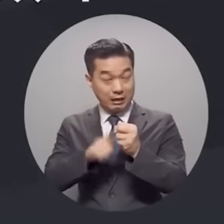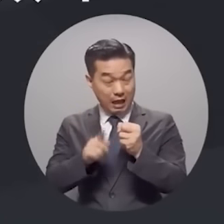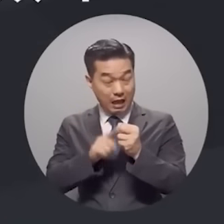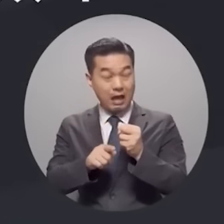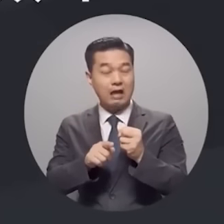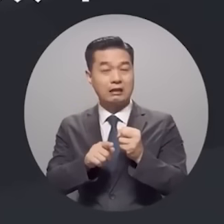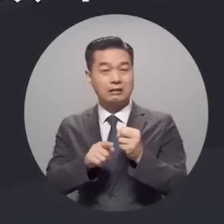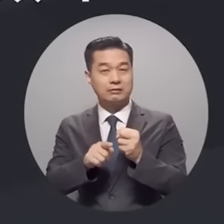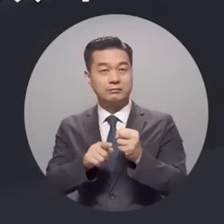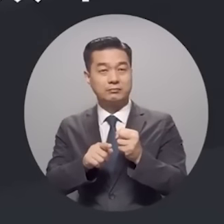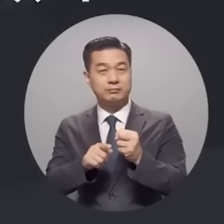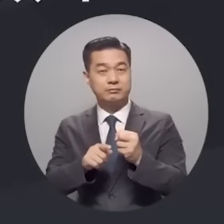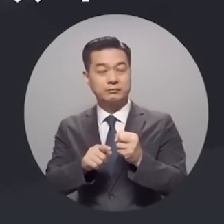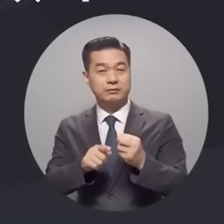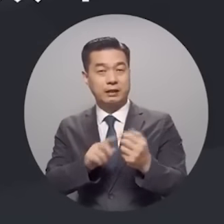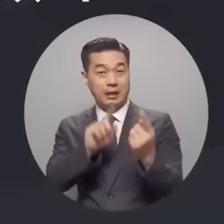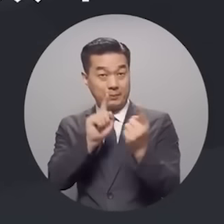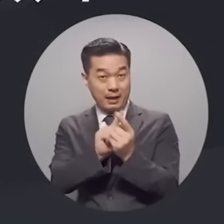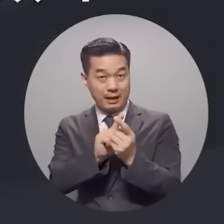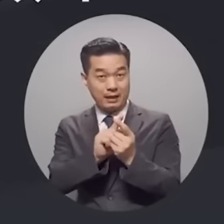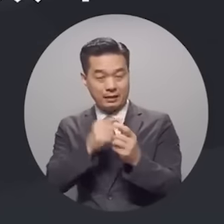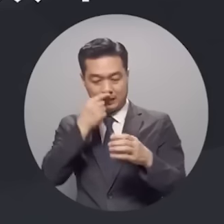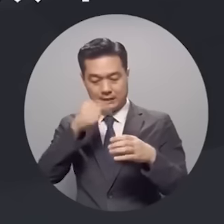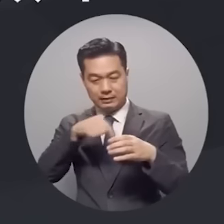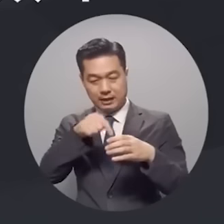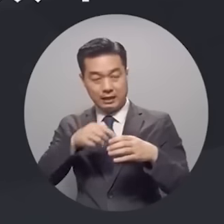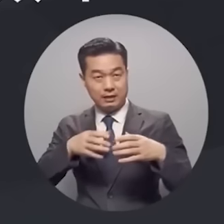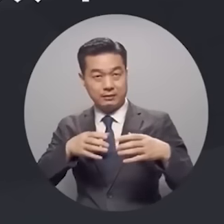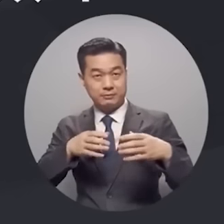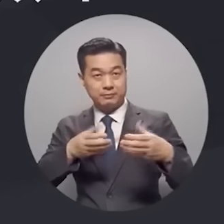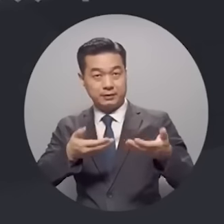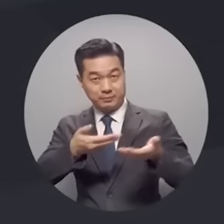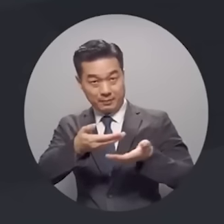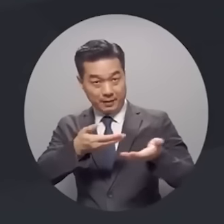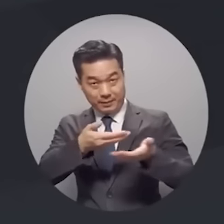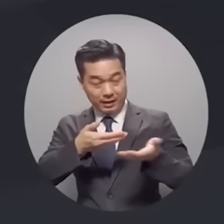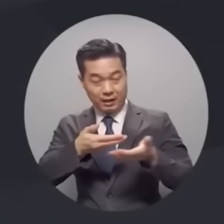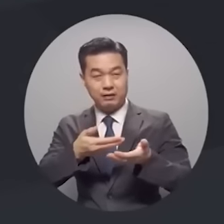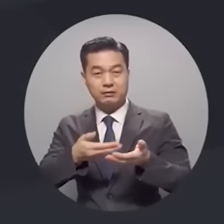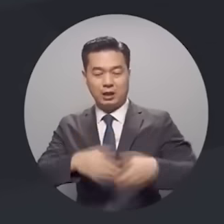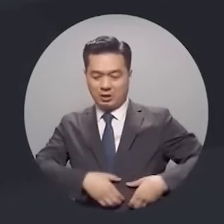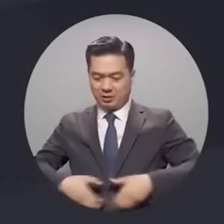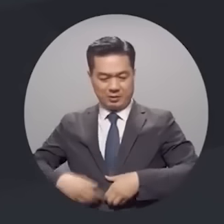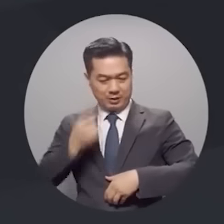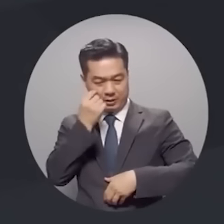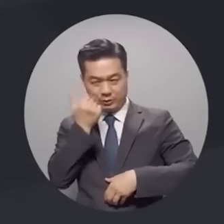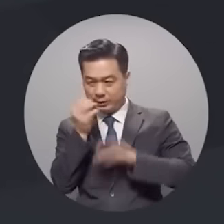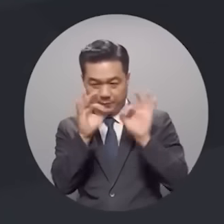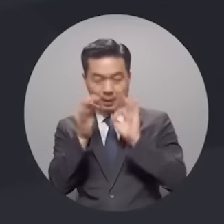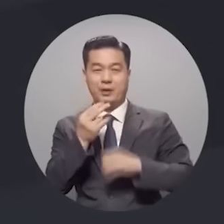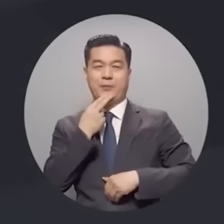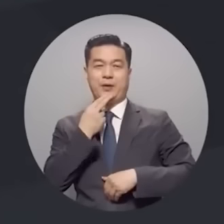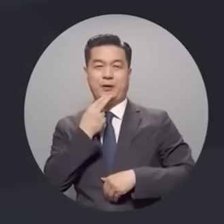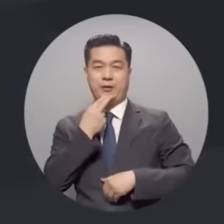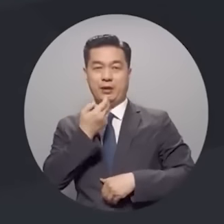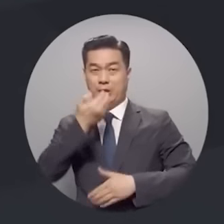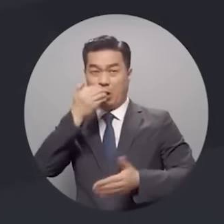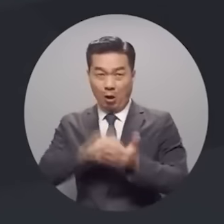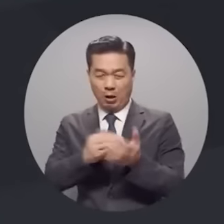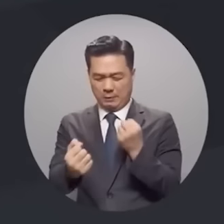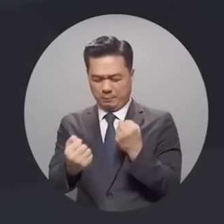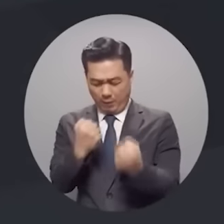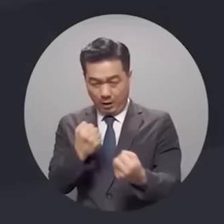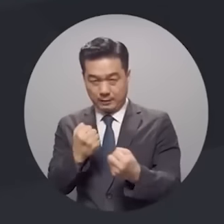힘든 상황이 있지만 업보로 생각하고 국민을 위해고 일다을 던져도고 가겠다고